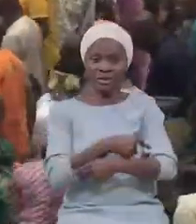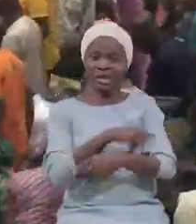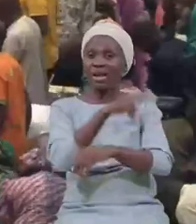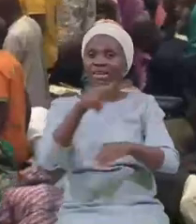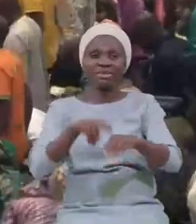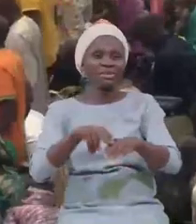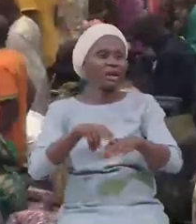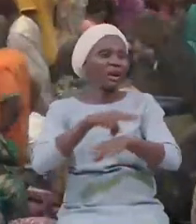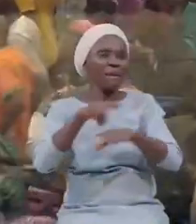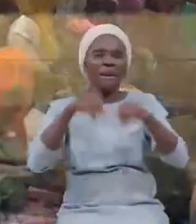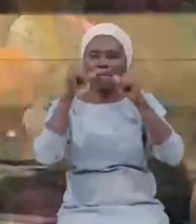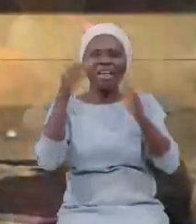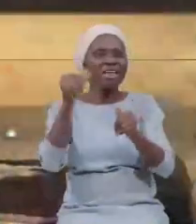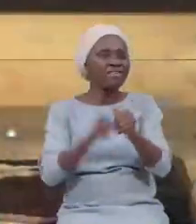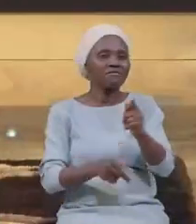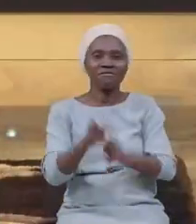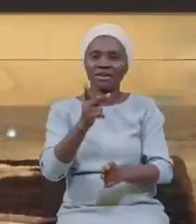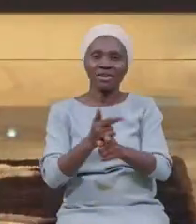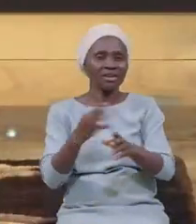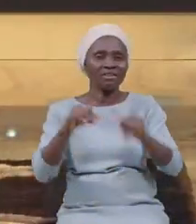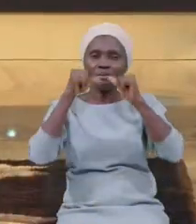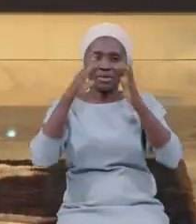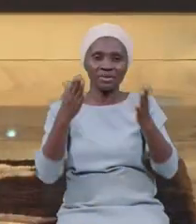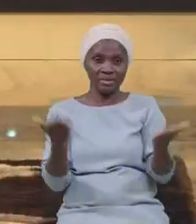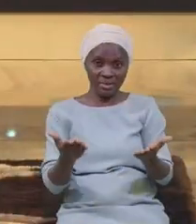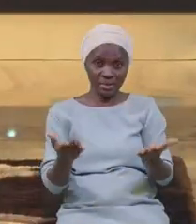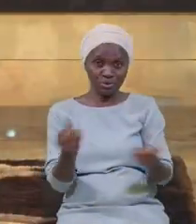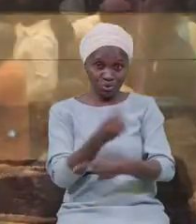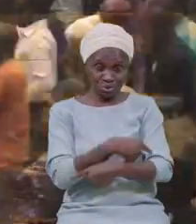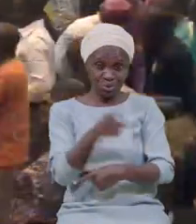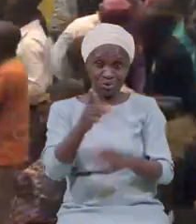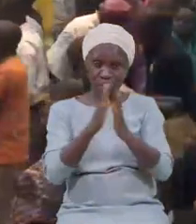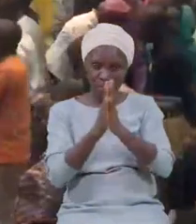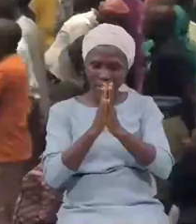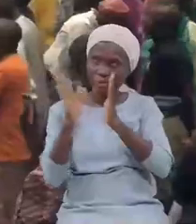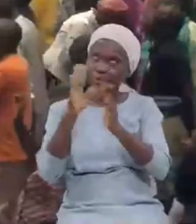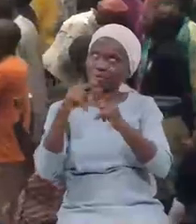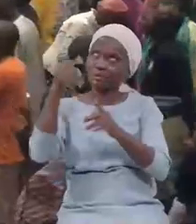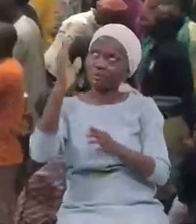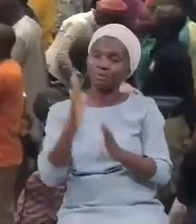toute forme de bénédiction pour vous ce jour, ouvrez la bouche et parlez au Seigneur.